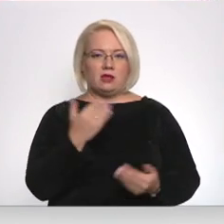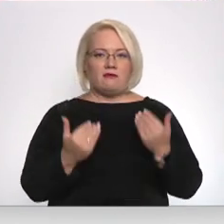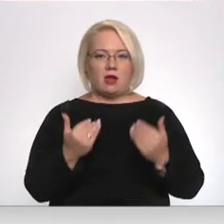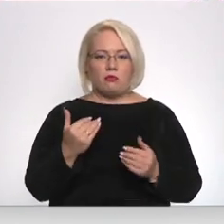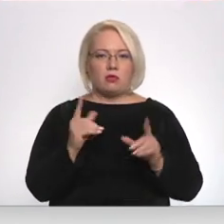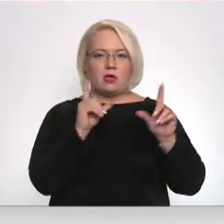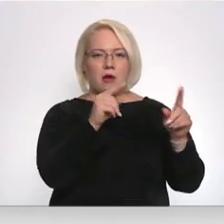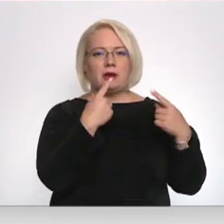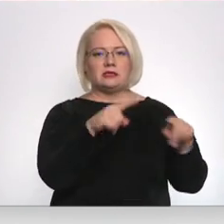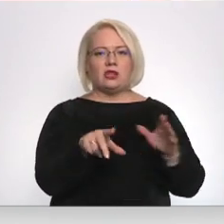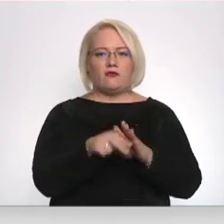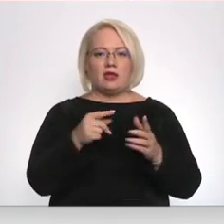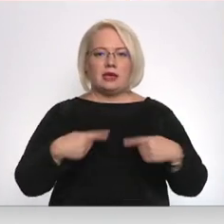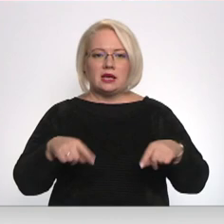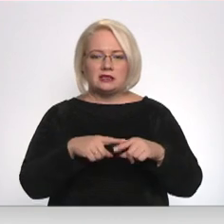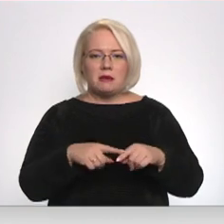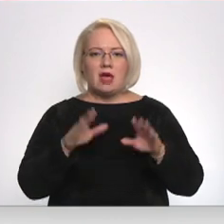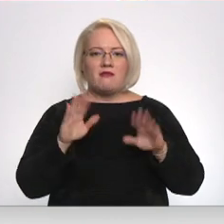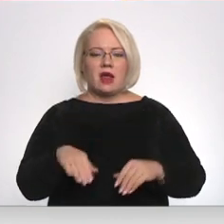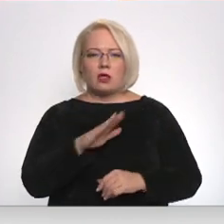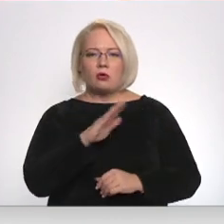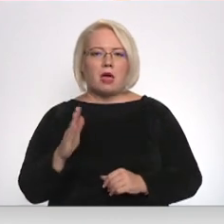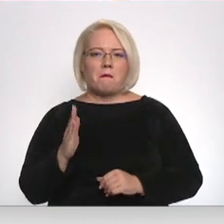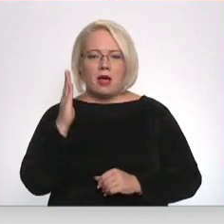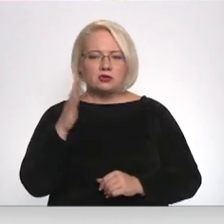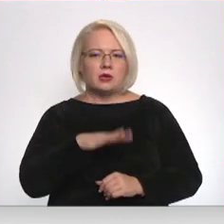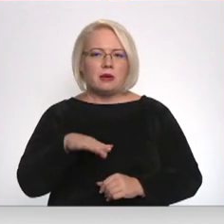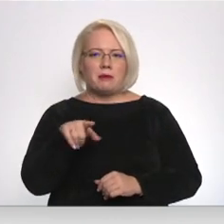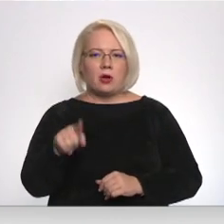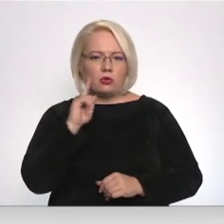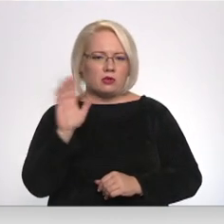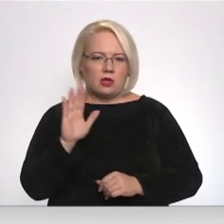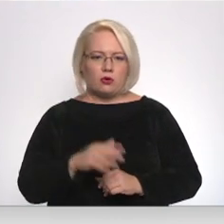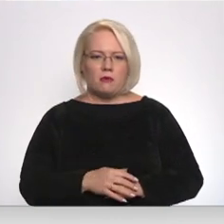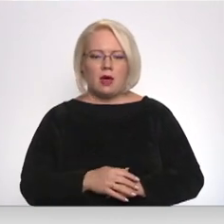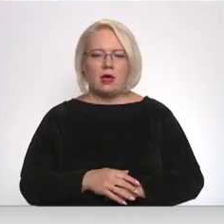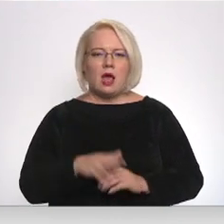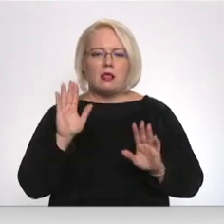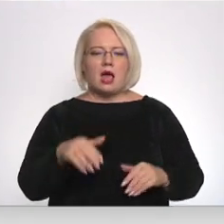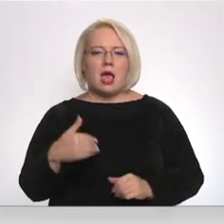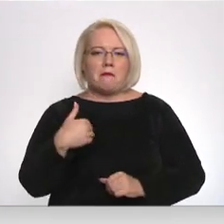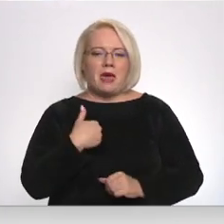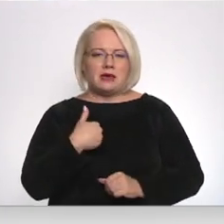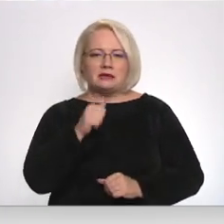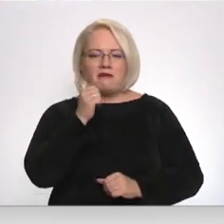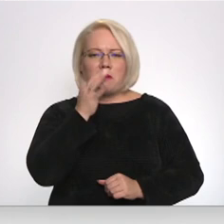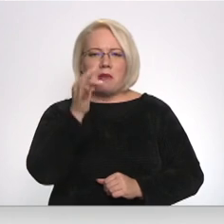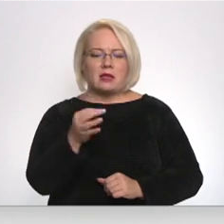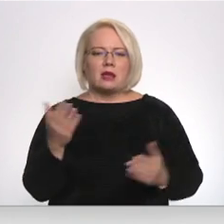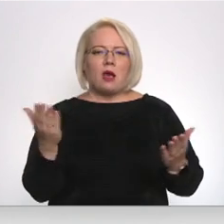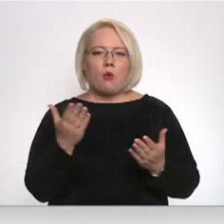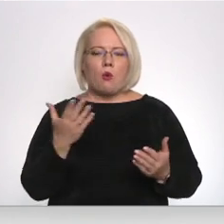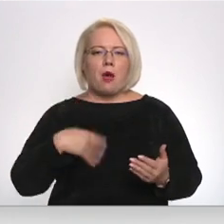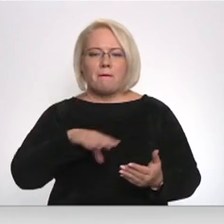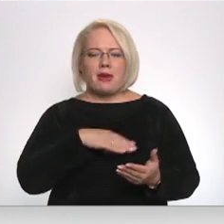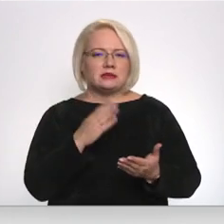uz citu iecirkni, bet to, ka varētu nebalsot, ģimene neapsvēra. Lai mēs pēc tam nevarētu teikt, ka mēs neesam kaut ko